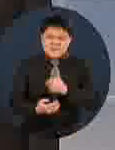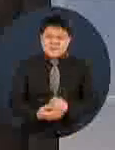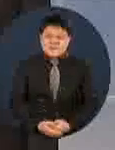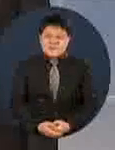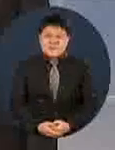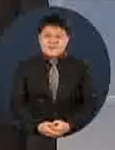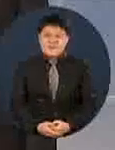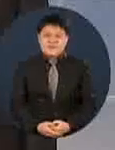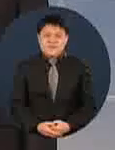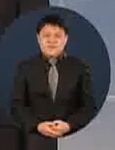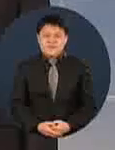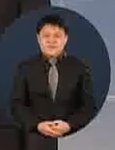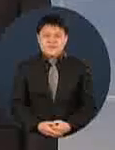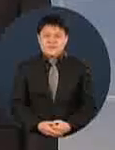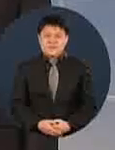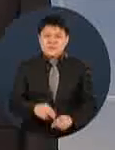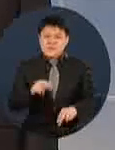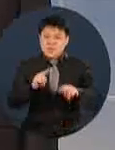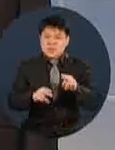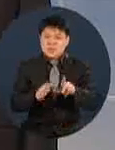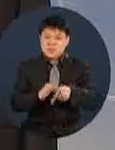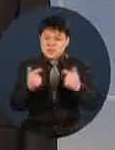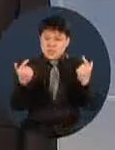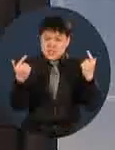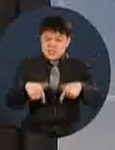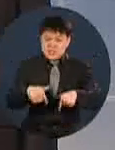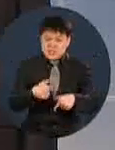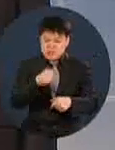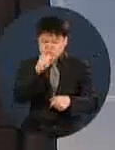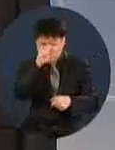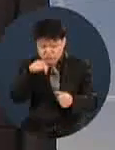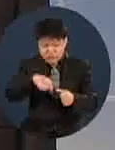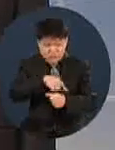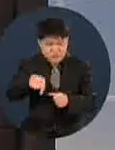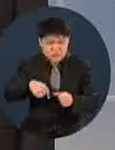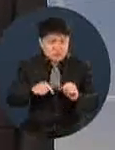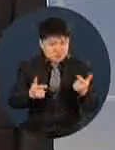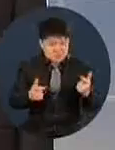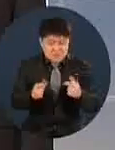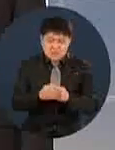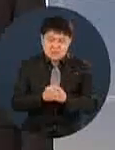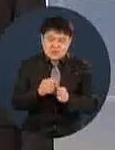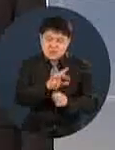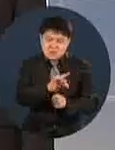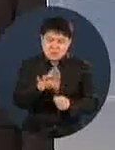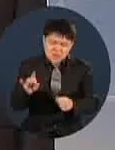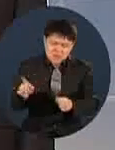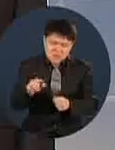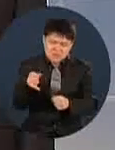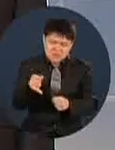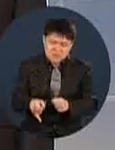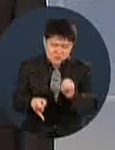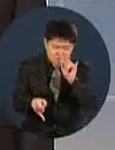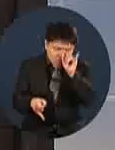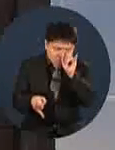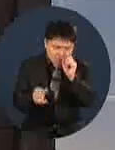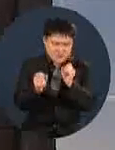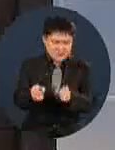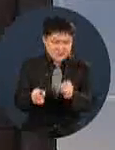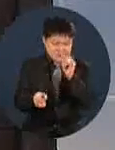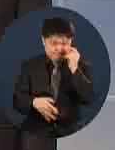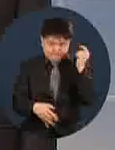네. 뭐 바둑에서는 항상 유리할 수는 없잖아요. 네, 그렇습니다. 불리한 순간이 있더라도 기회가 네. 언젠가는 찾아올